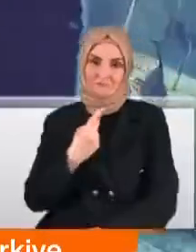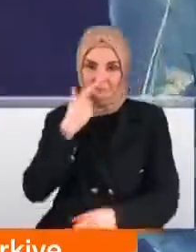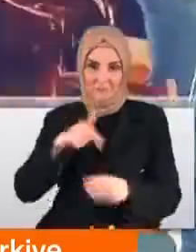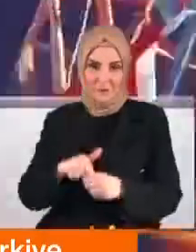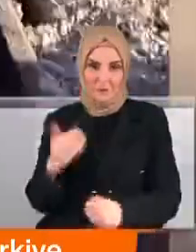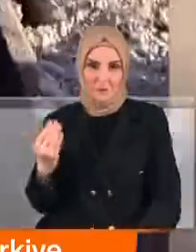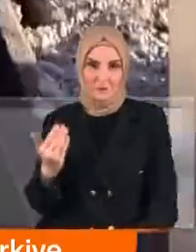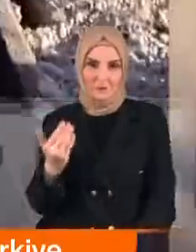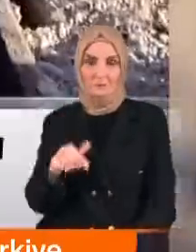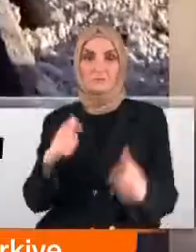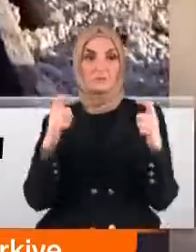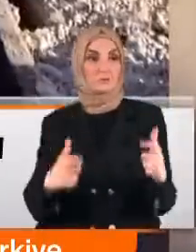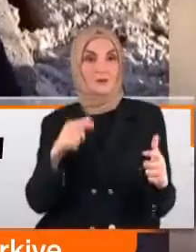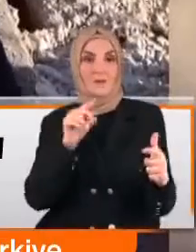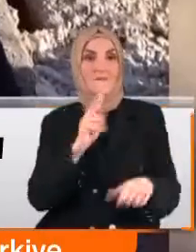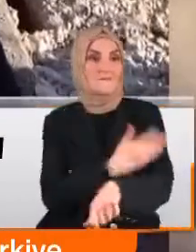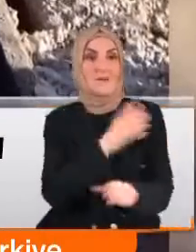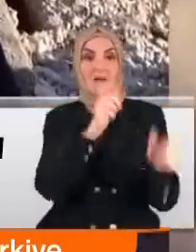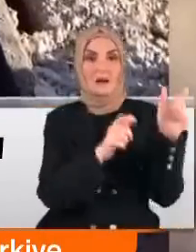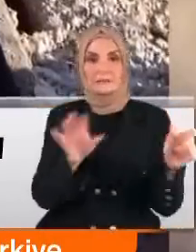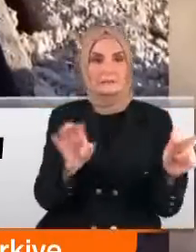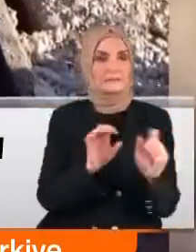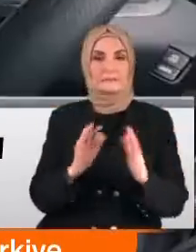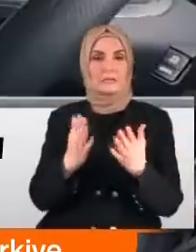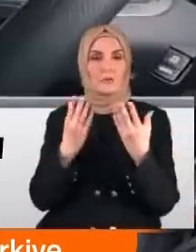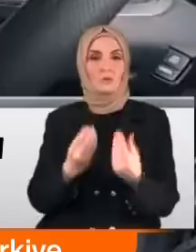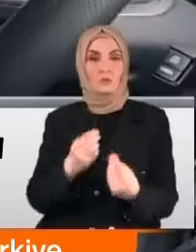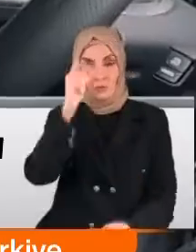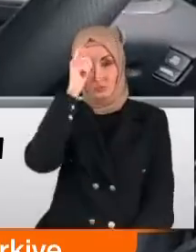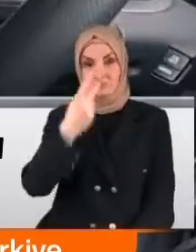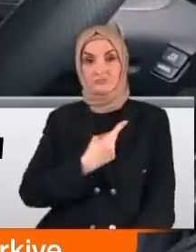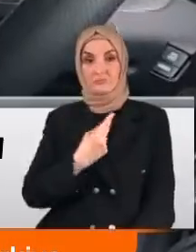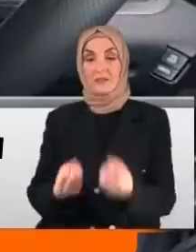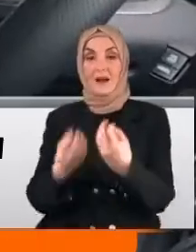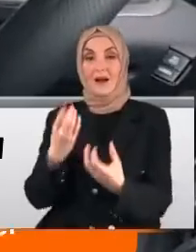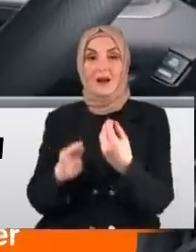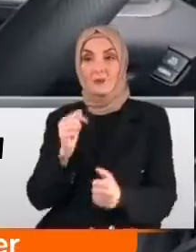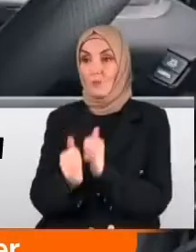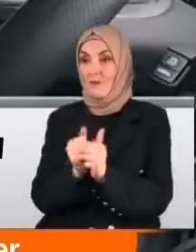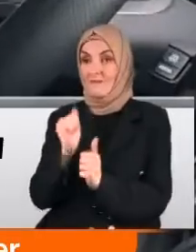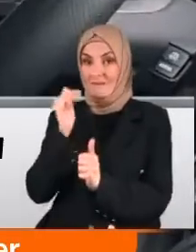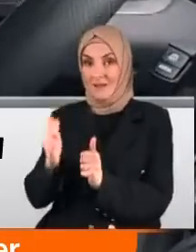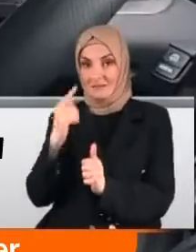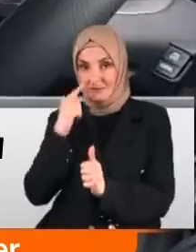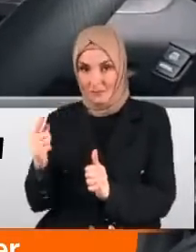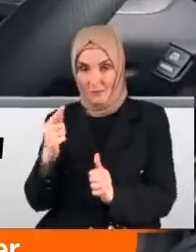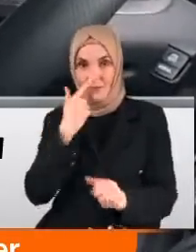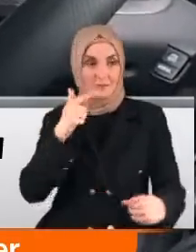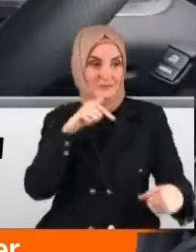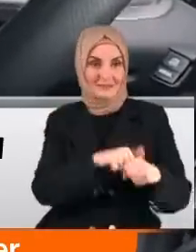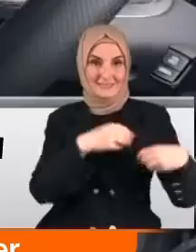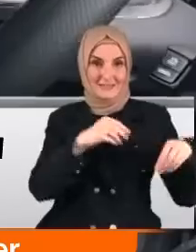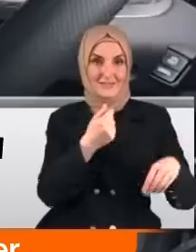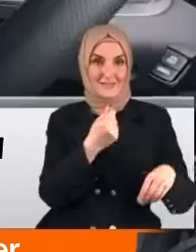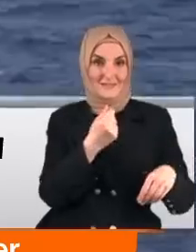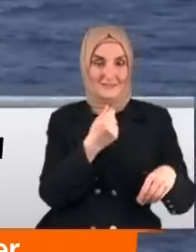nasıl yansıyacak? Ne kadar çok üretirsek yerli kaynaklarda, pompalı satış fiyatlarına da olumlu yansıyacak. Tıpkı